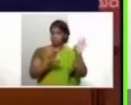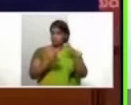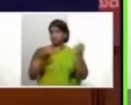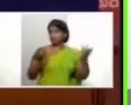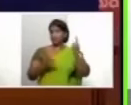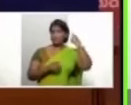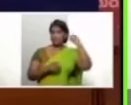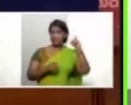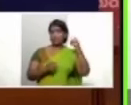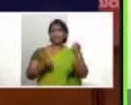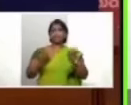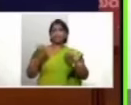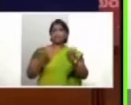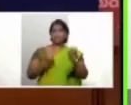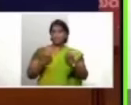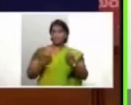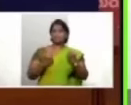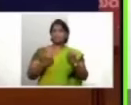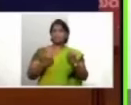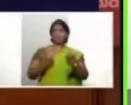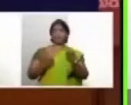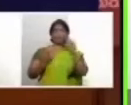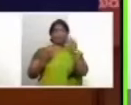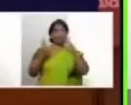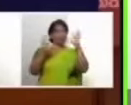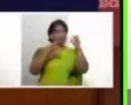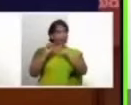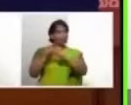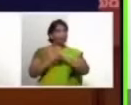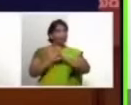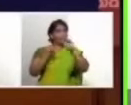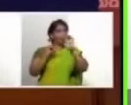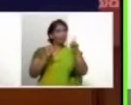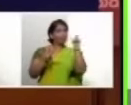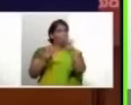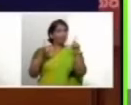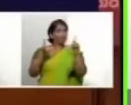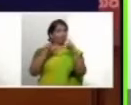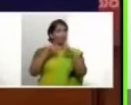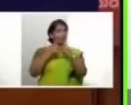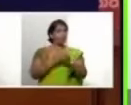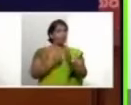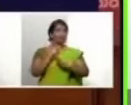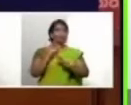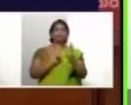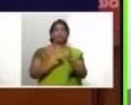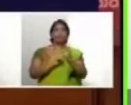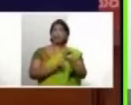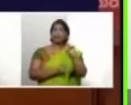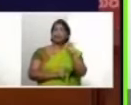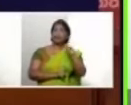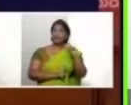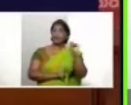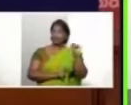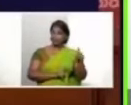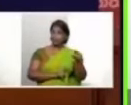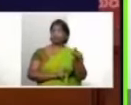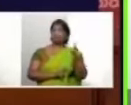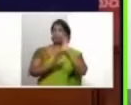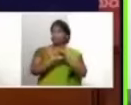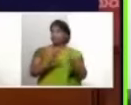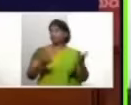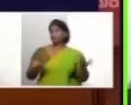ඕගොල්ලොන්ග වාහනේ නම රිලීස් කරනවා වගේට මේ බාර් ලයිසන් ගත්ත මන්ත්‍රීතුමාගේ නම රිලීස් කරනවද,